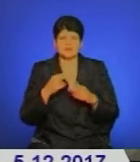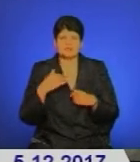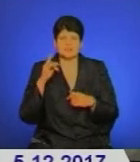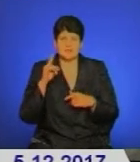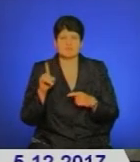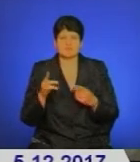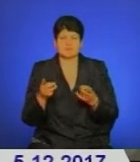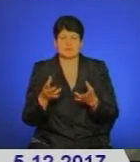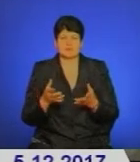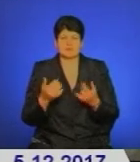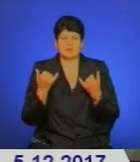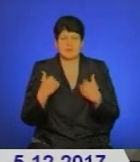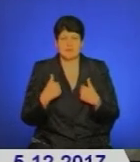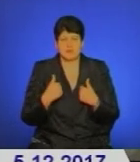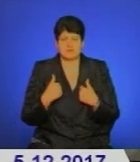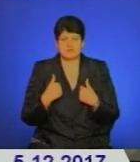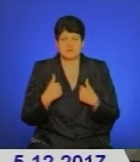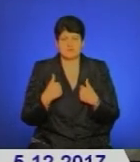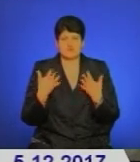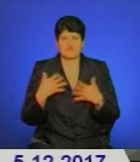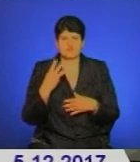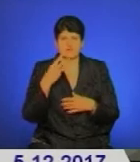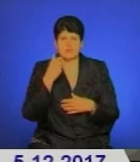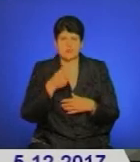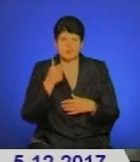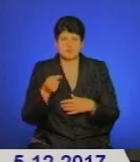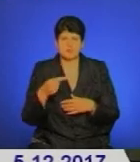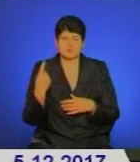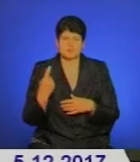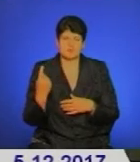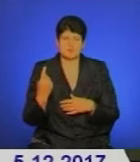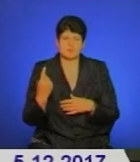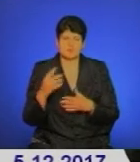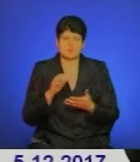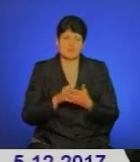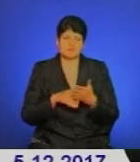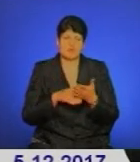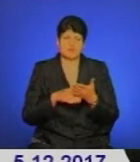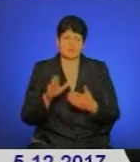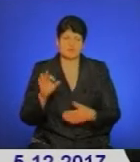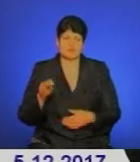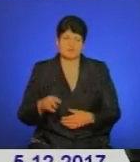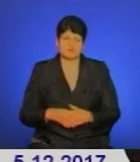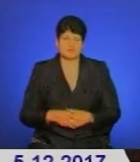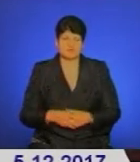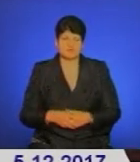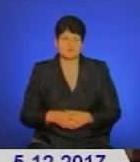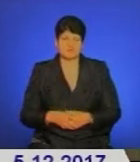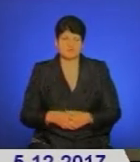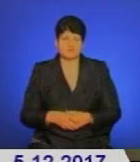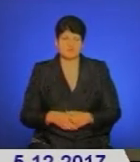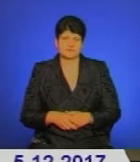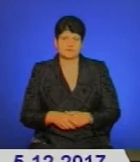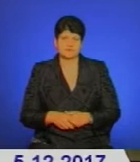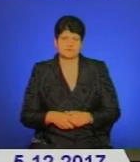що потрібно. Тепер я вже 3 роки, я в Тернопільській області займаюся волонтерством. Богдан Боденчук, Андрій